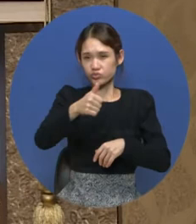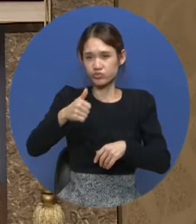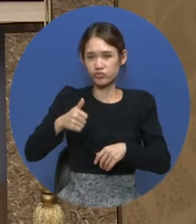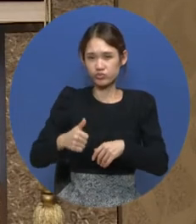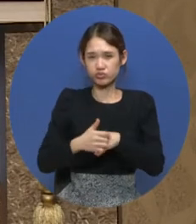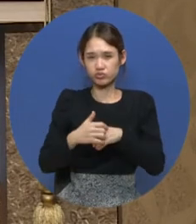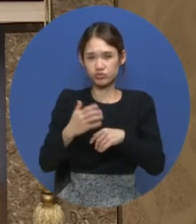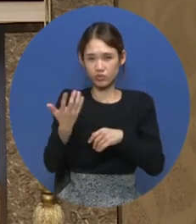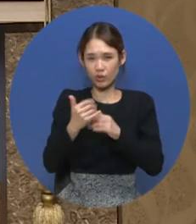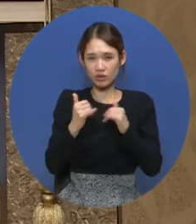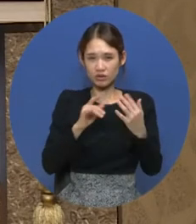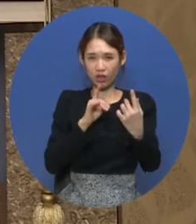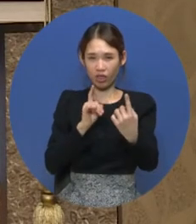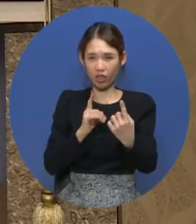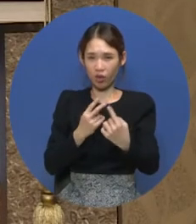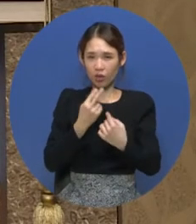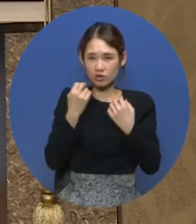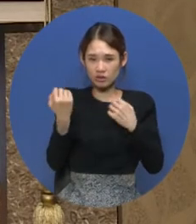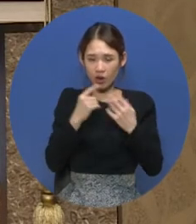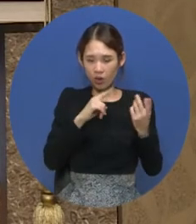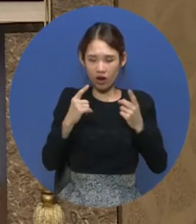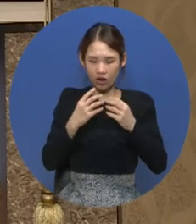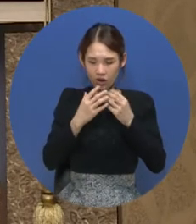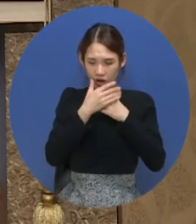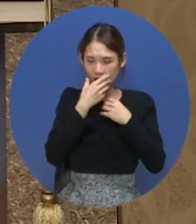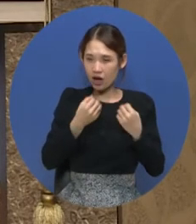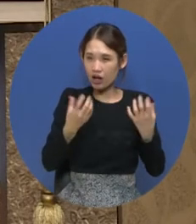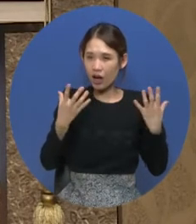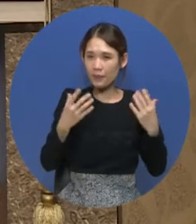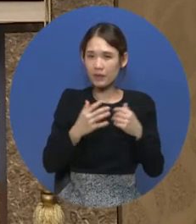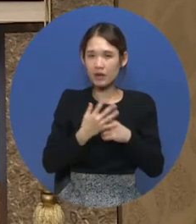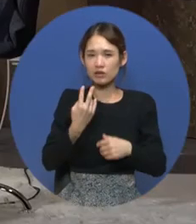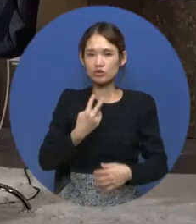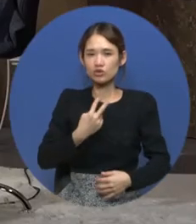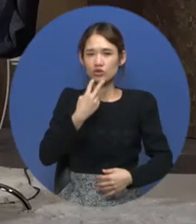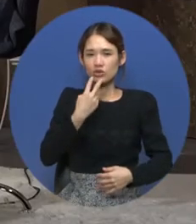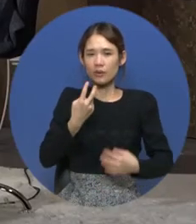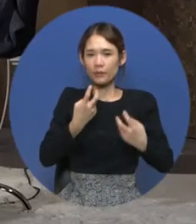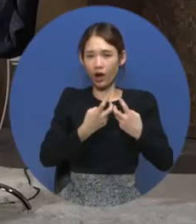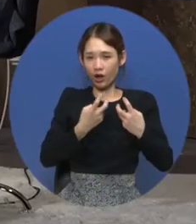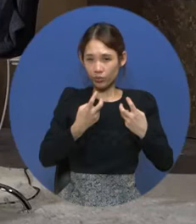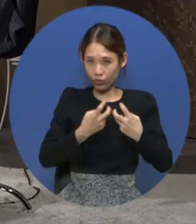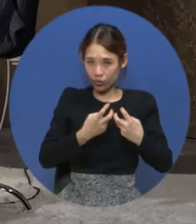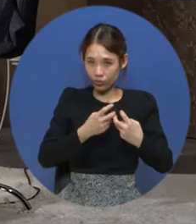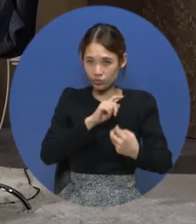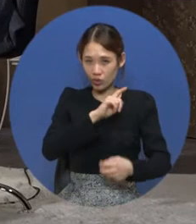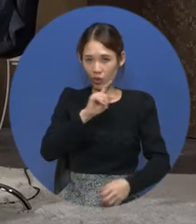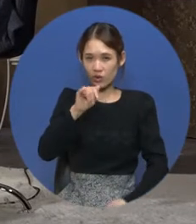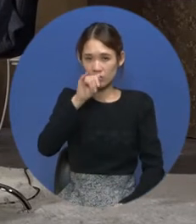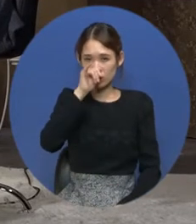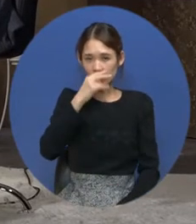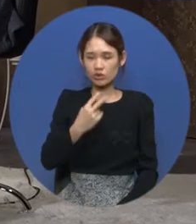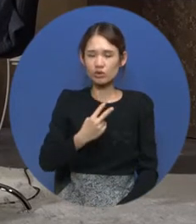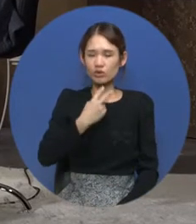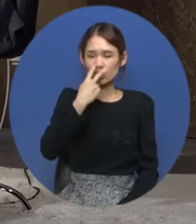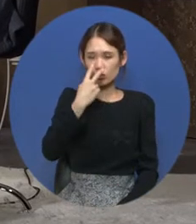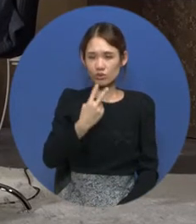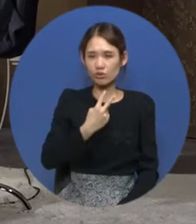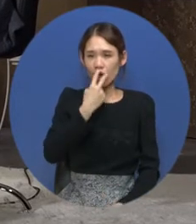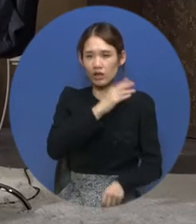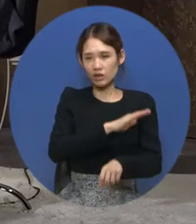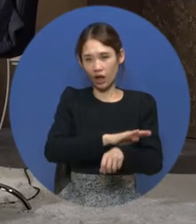훅 짤에 대한 캠페인을 하고 있어요 뭐 숨쉬기 법이 라든지 그런 것들은 이제 술 좀 잘 쉴 쑤셔